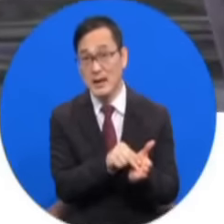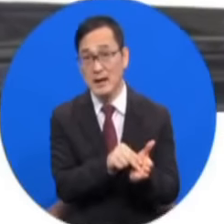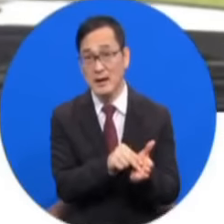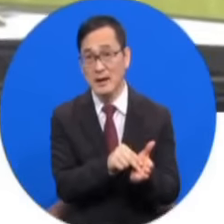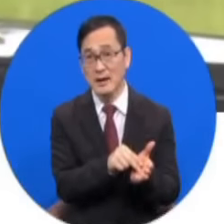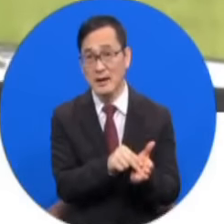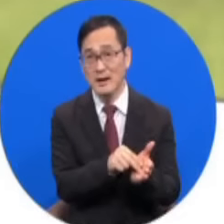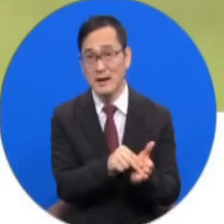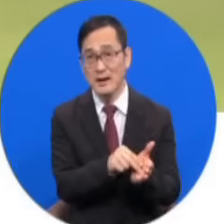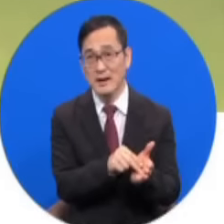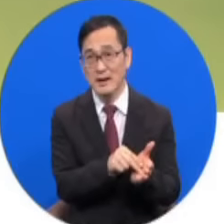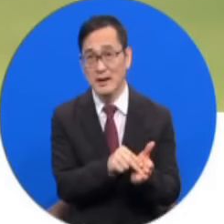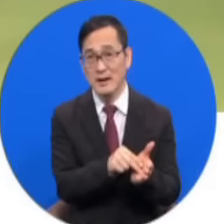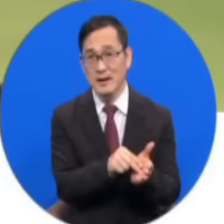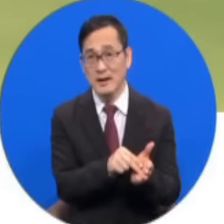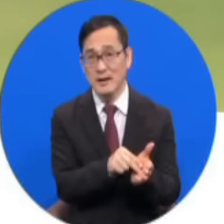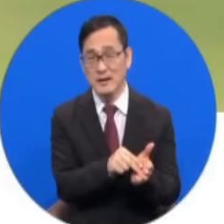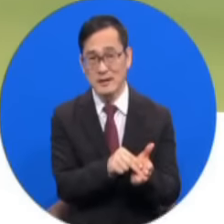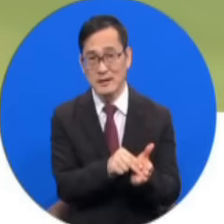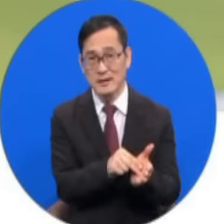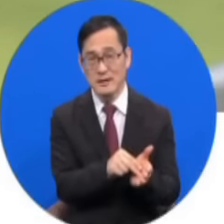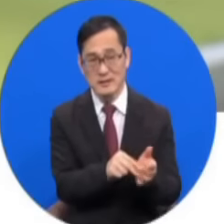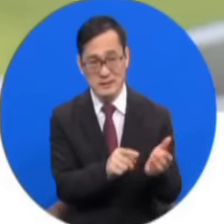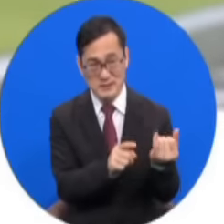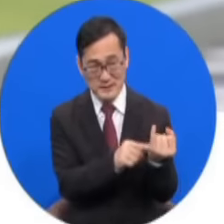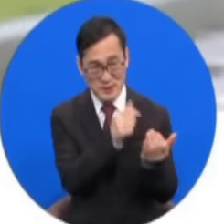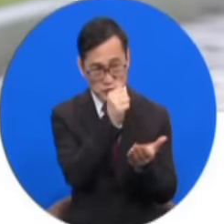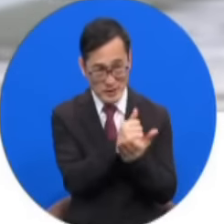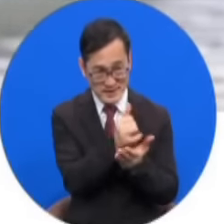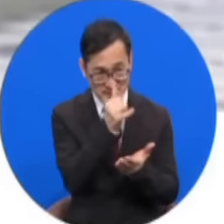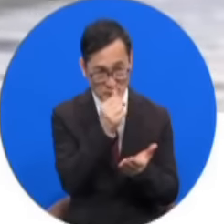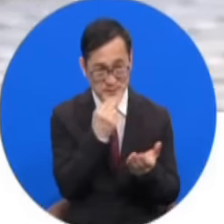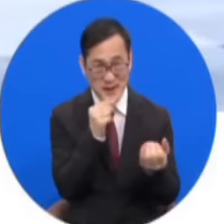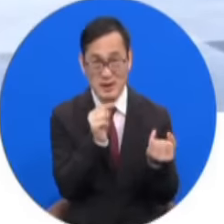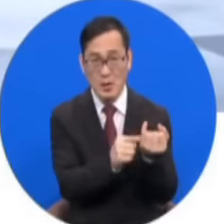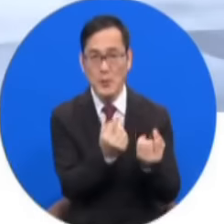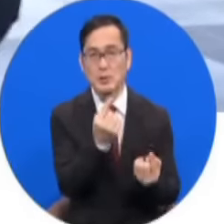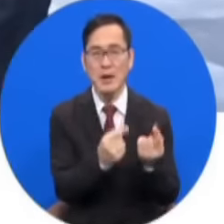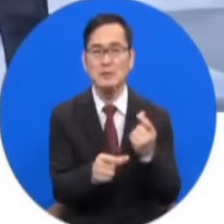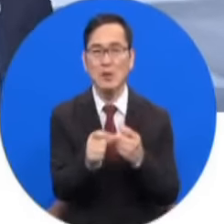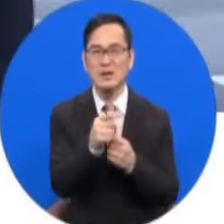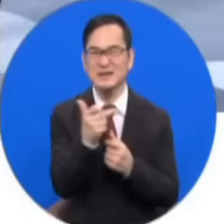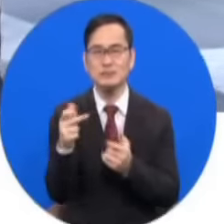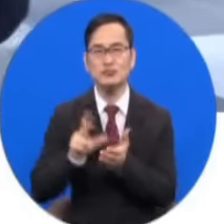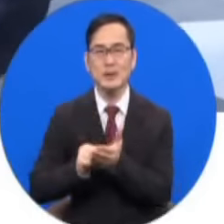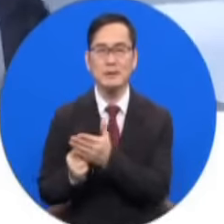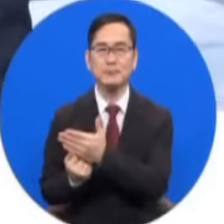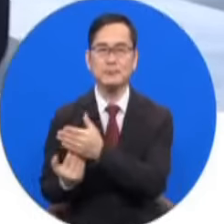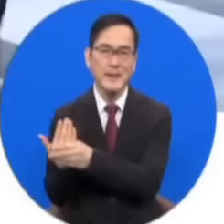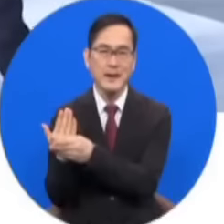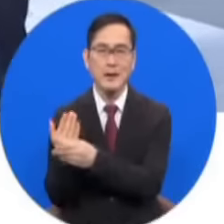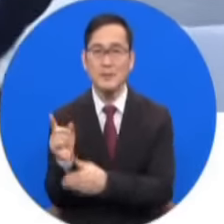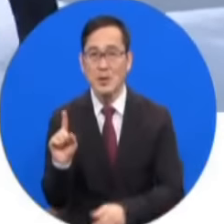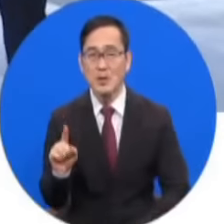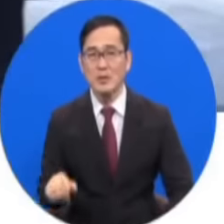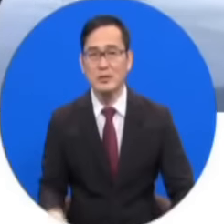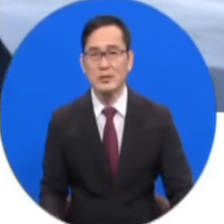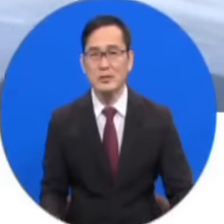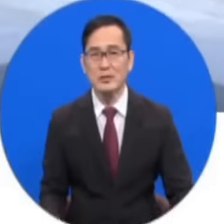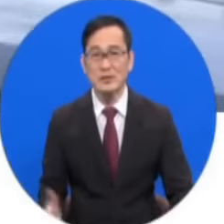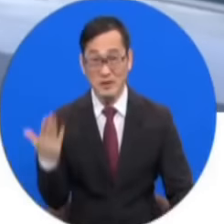김혜경 씨가 이것과 관련해서 유죄냐 무죄냐 보다 훨씬 더 중대한 일이 터져버렸어요 그게 뭐냐면 지난 6월에 재판